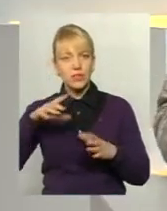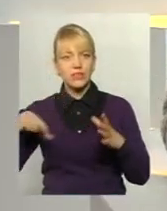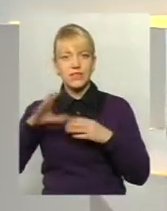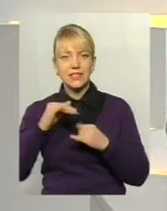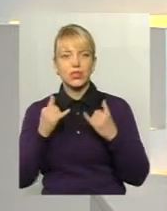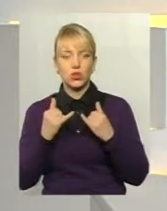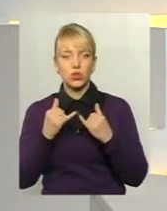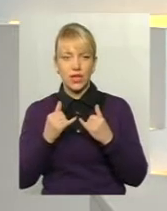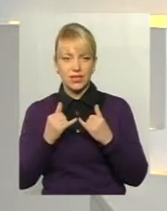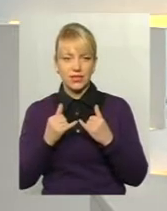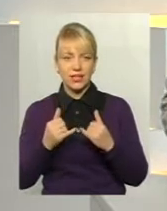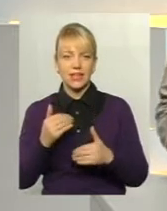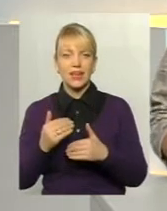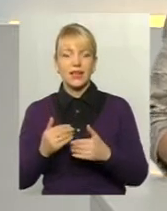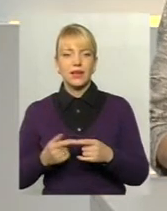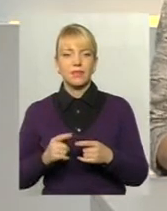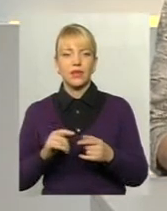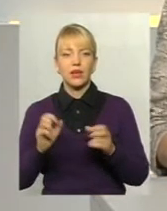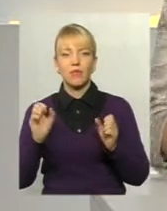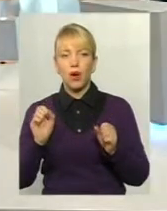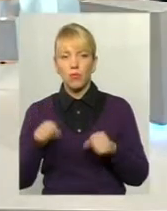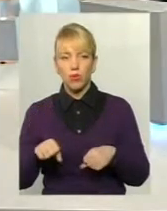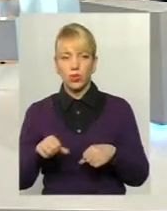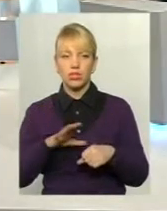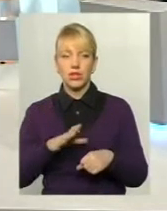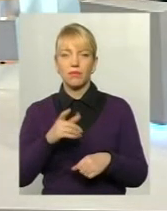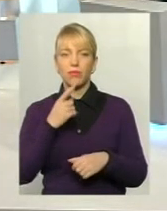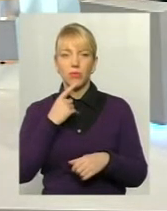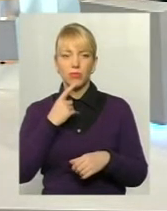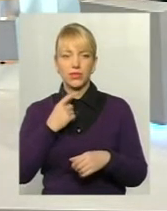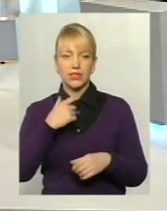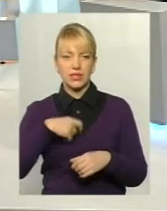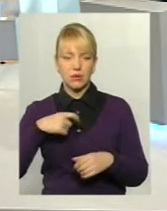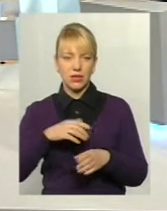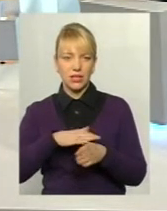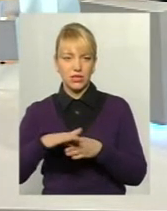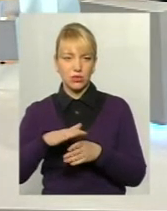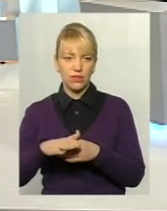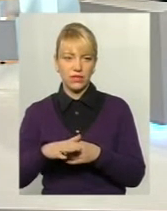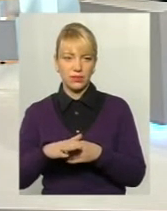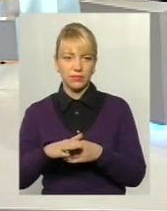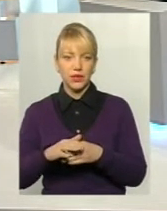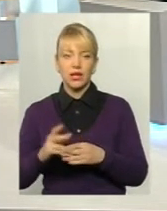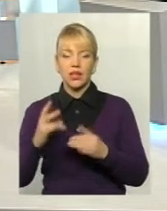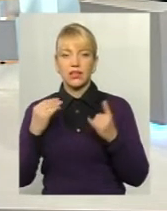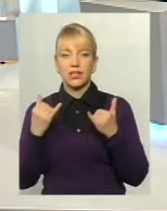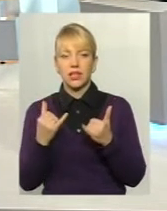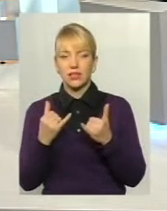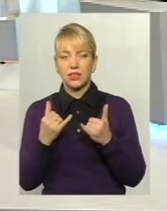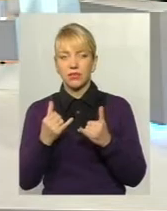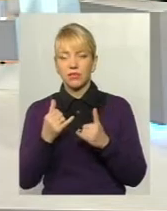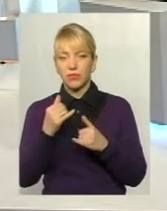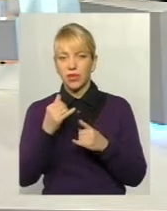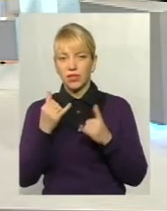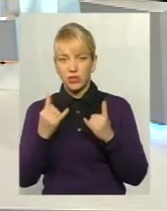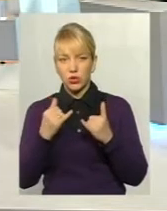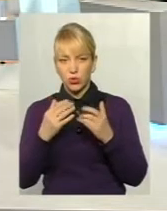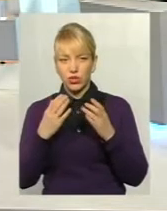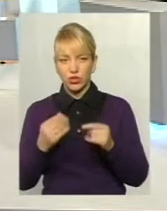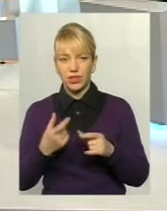просто скооперуватися, правда, і спробувати реалізувати ті ідеї? Так, надалі, на сьогоднішній день